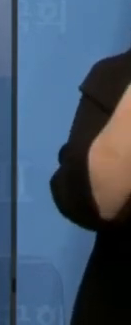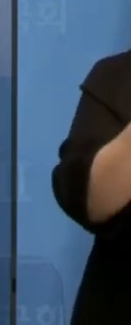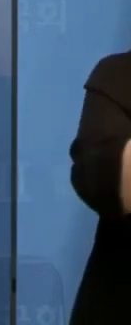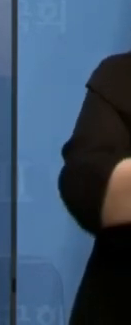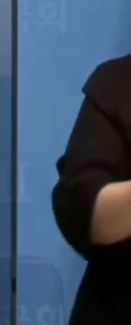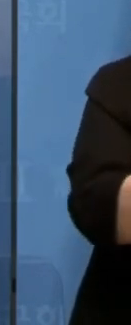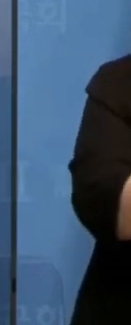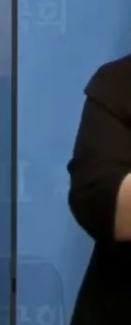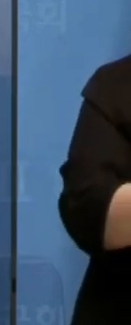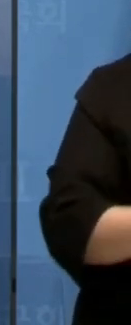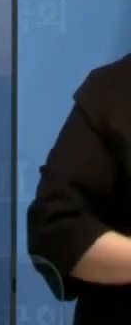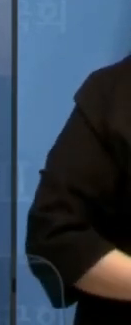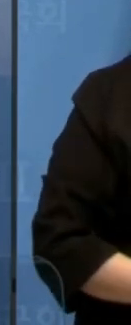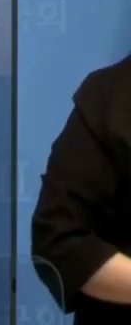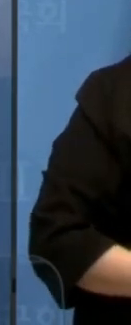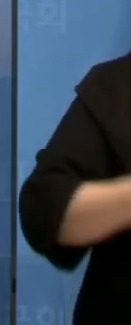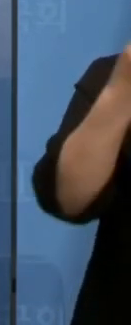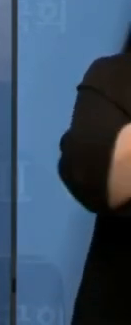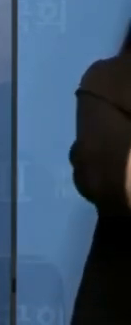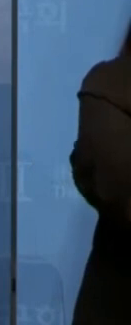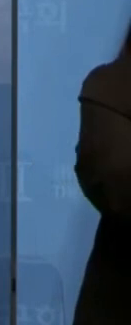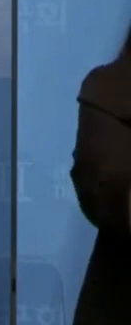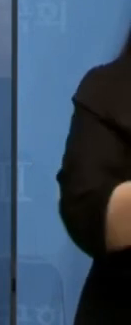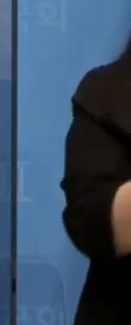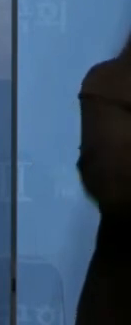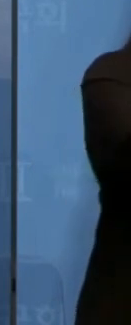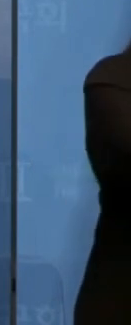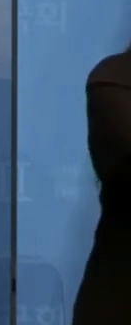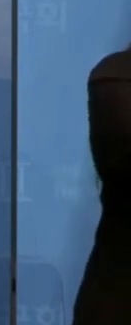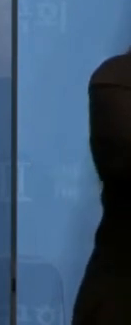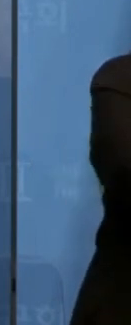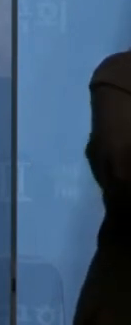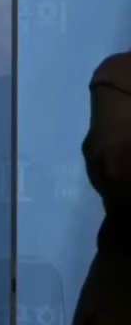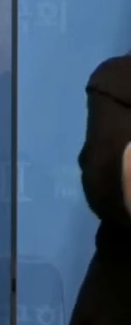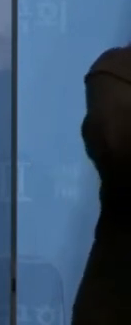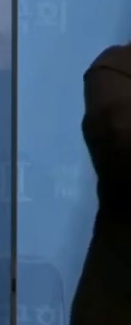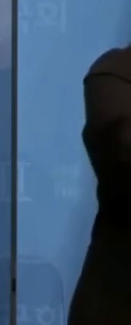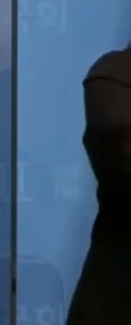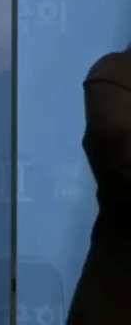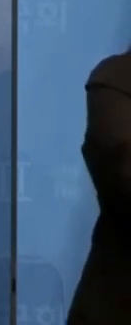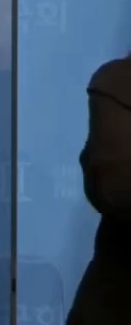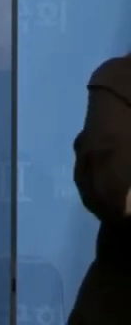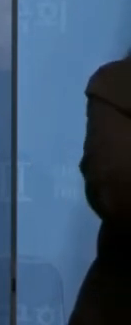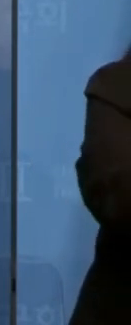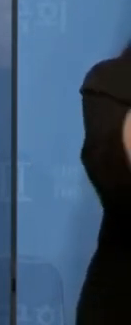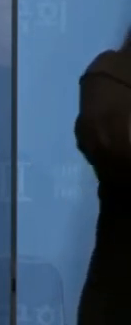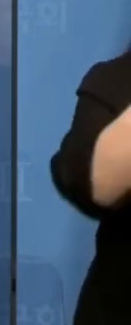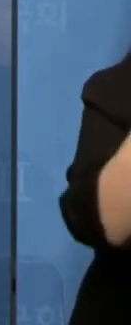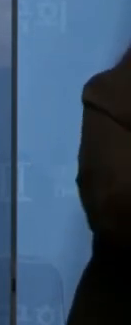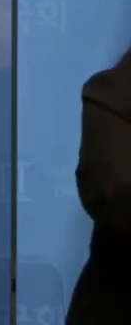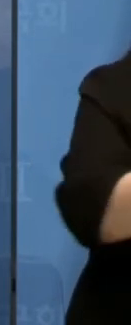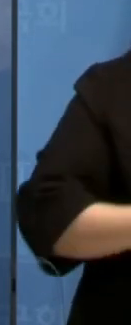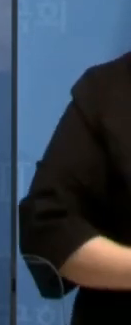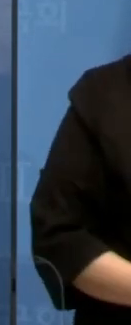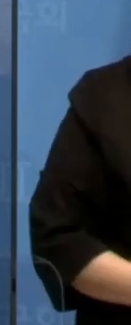피해를 예방합니다. 또한 이용자의 예탁금을 분리 보관하도록 하여 이용자들을 보호하게끔